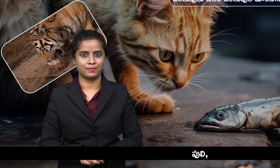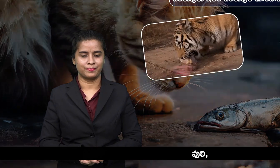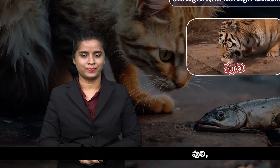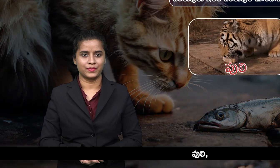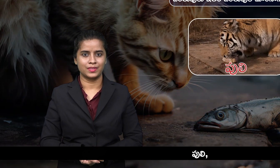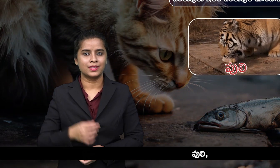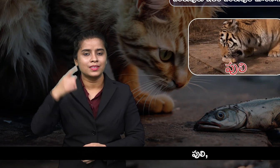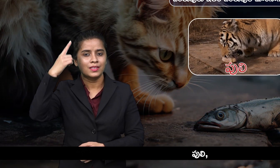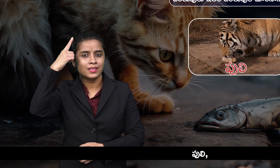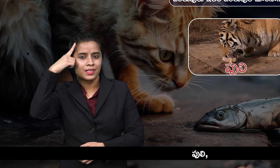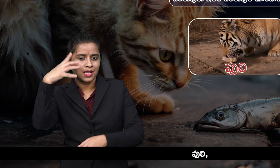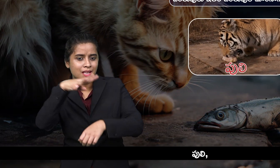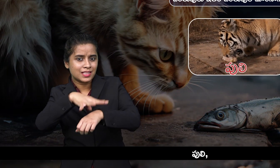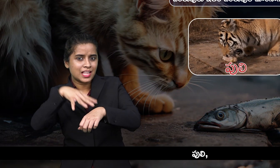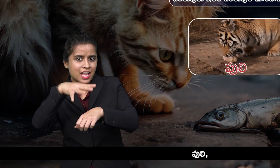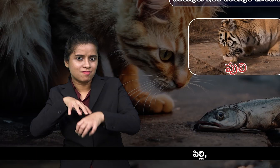పులి,